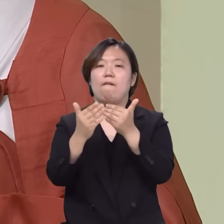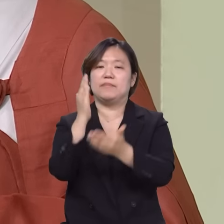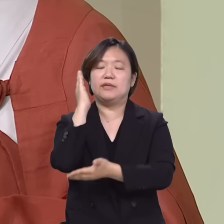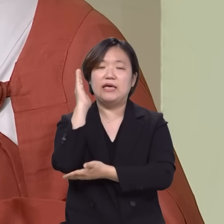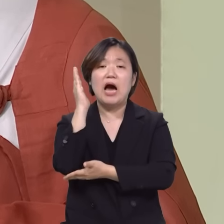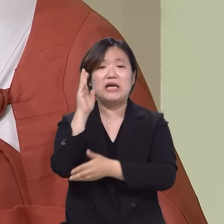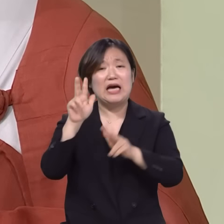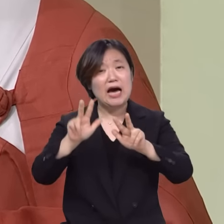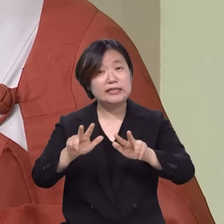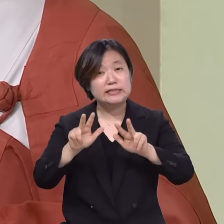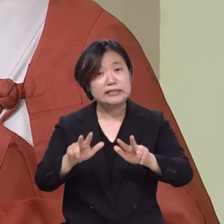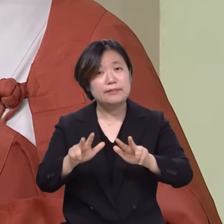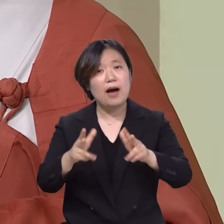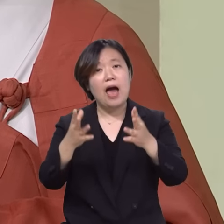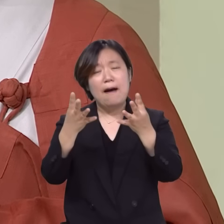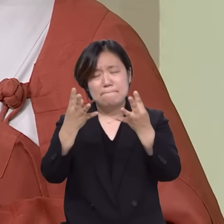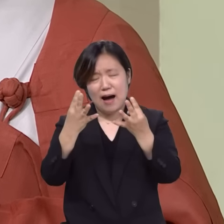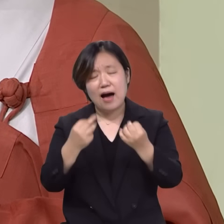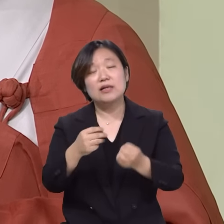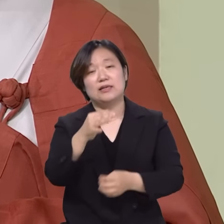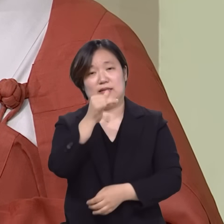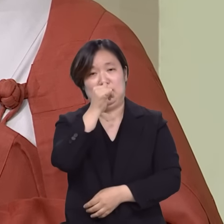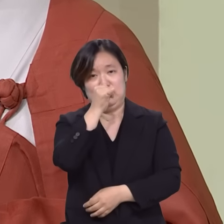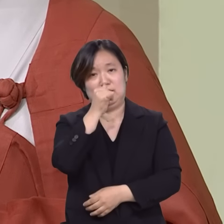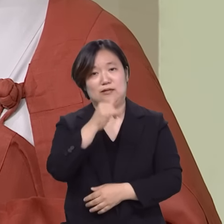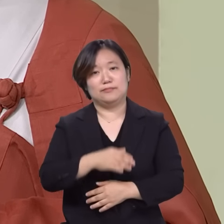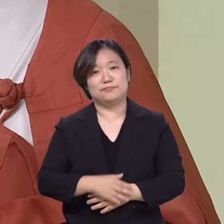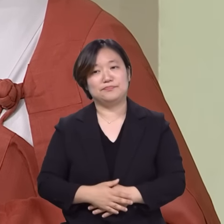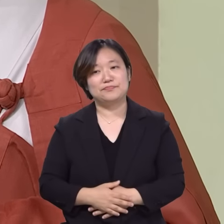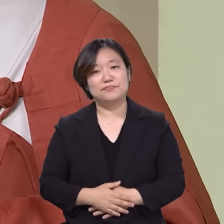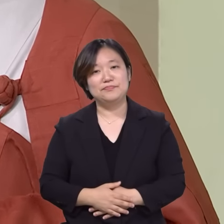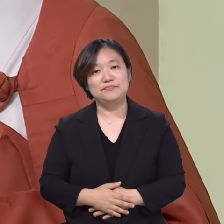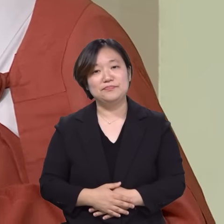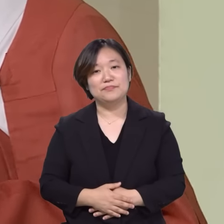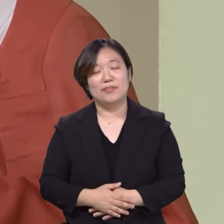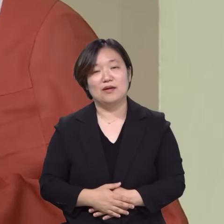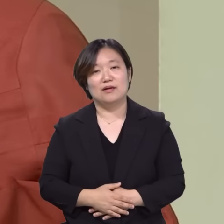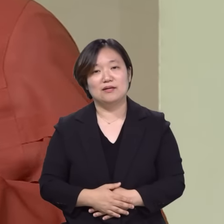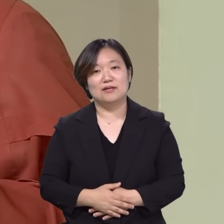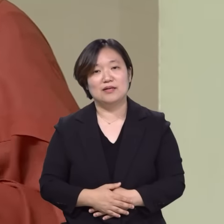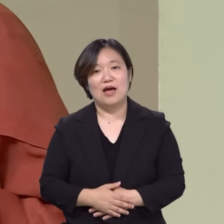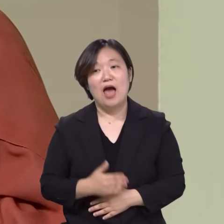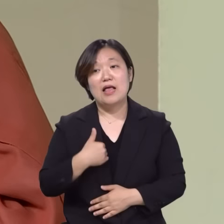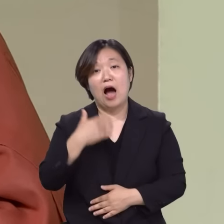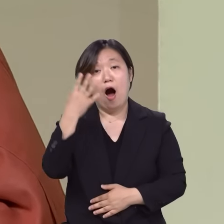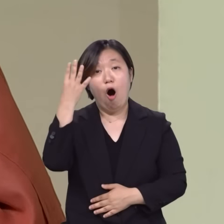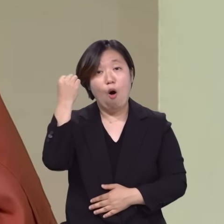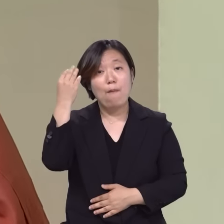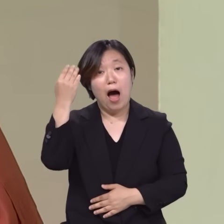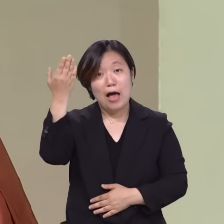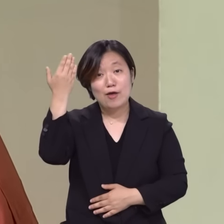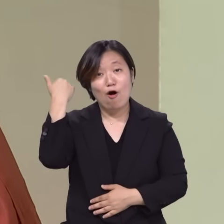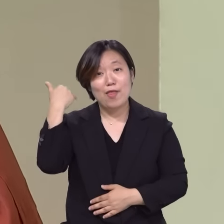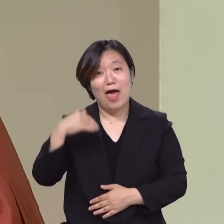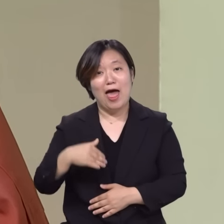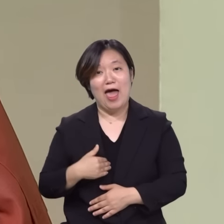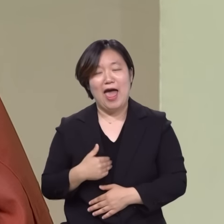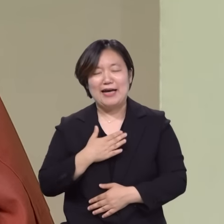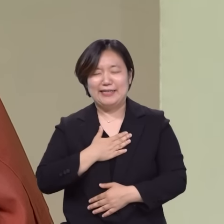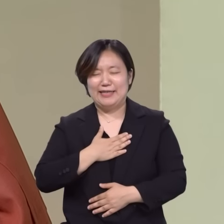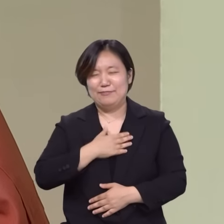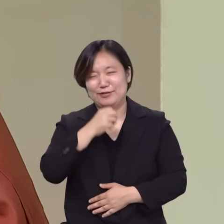순간에도 현재 진행형으로 이루어지고 있습니다 제가 얼마 전에 또 아주